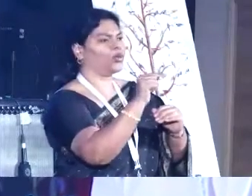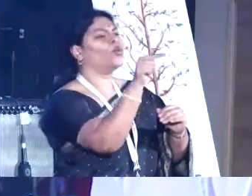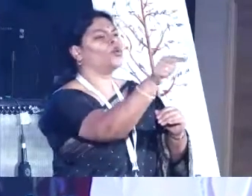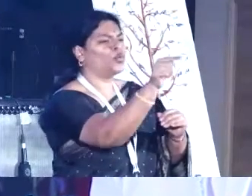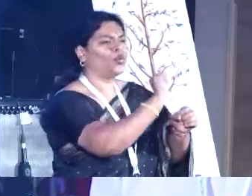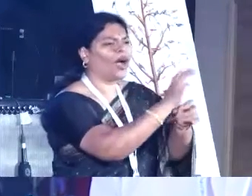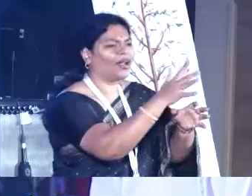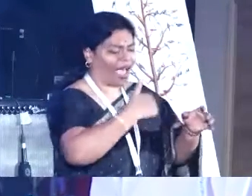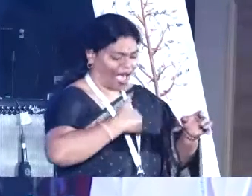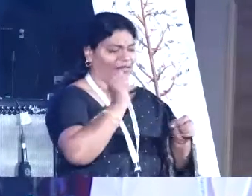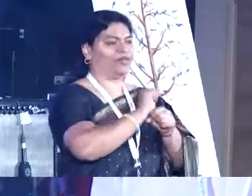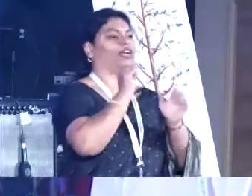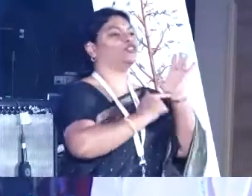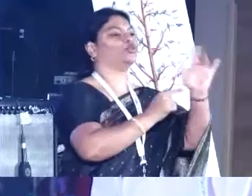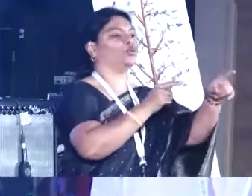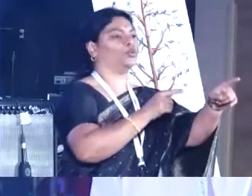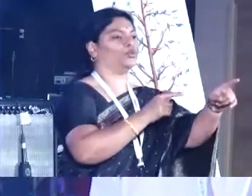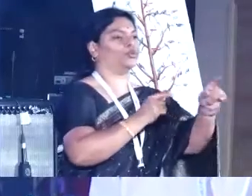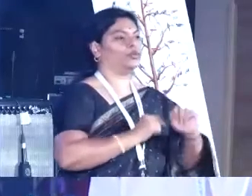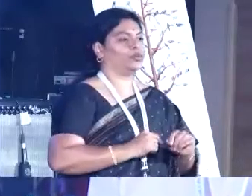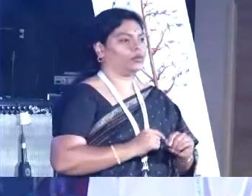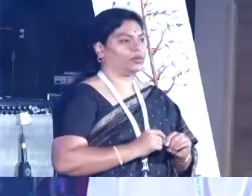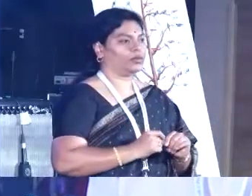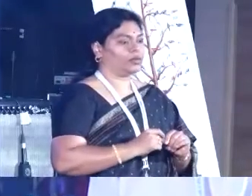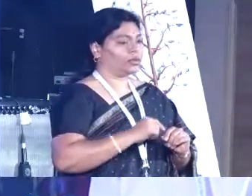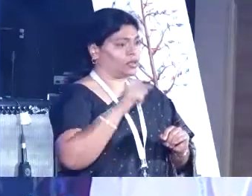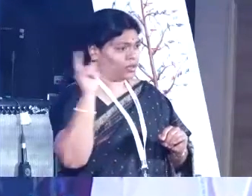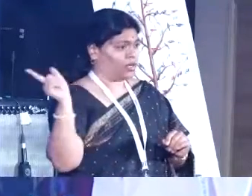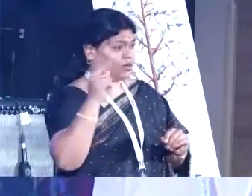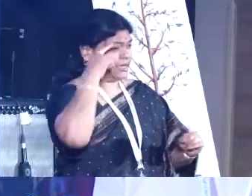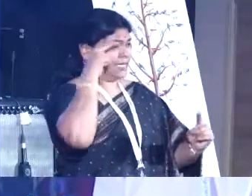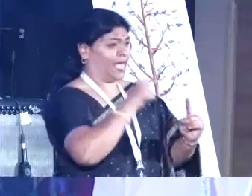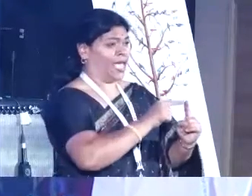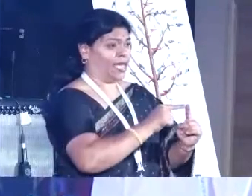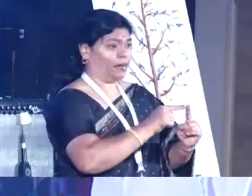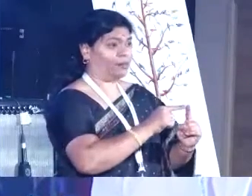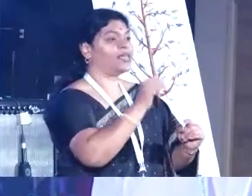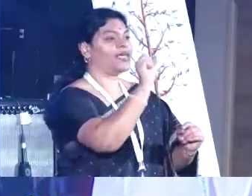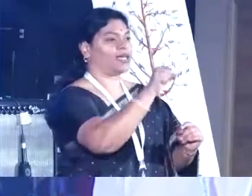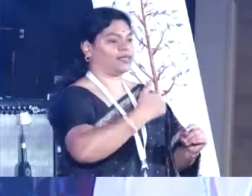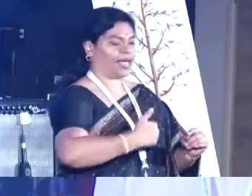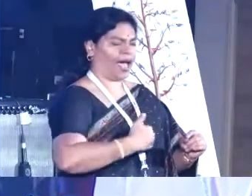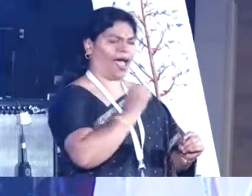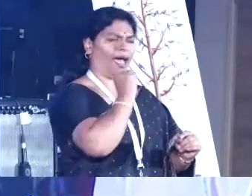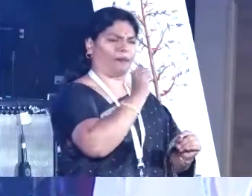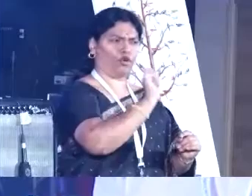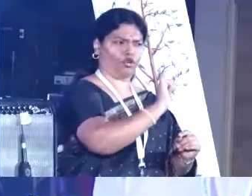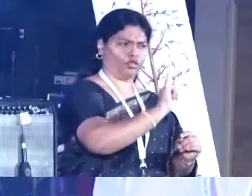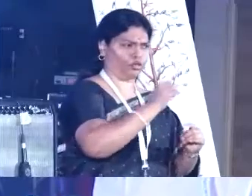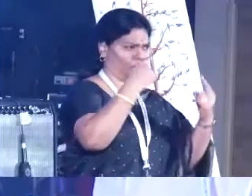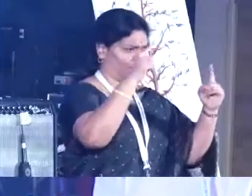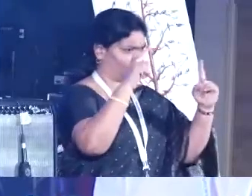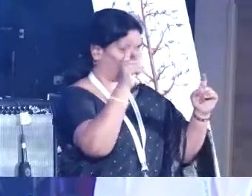कर सकते मैं वो करके दिखाऊँगा। उन्होंने ठान रखी है कि नहीं, मैं भी ये करूँगा और करके ही